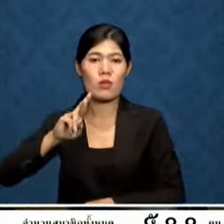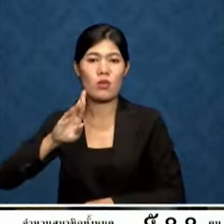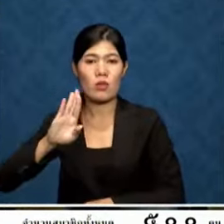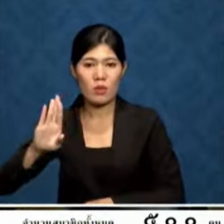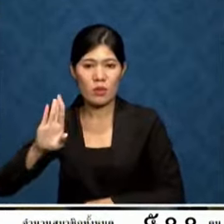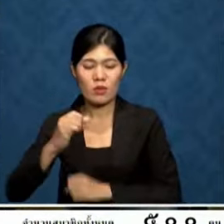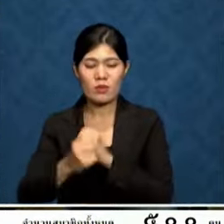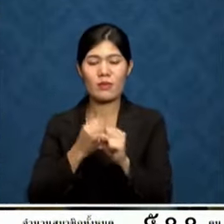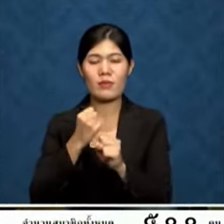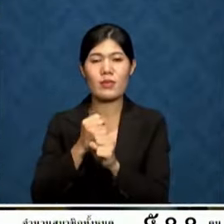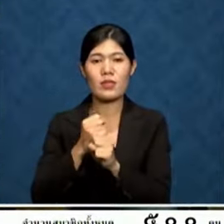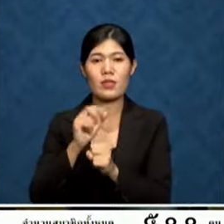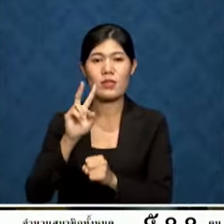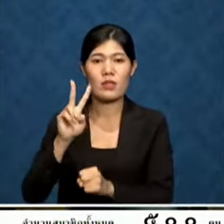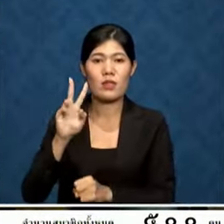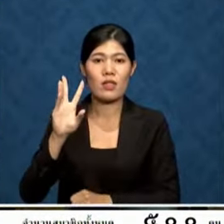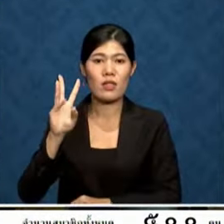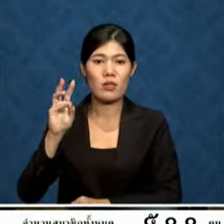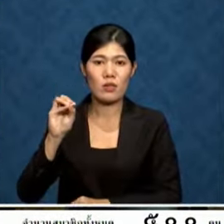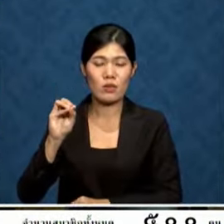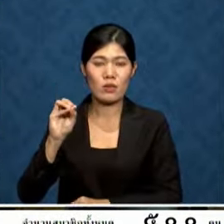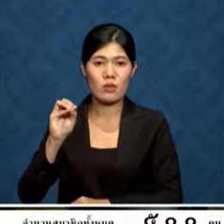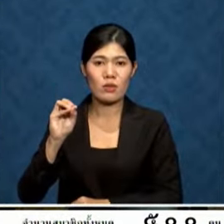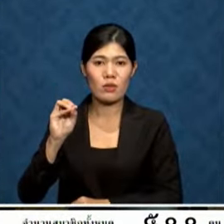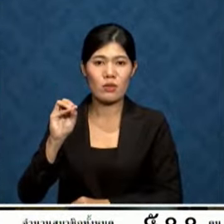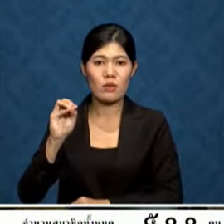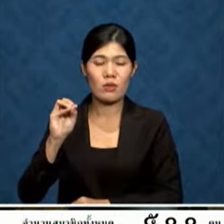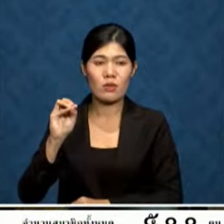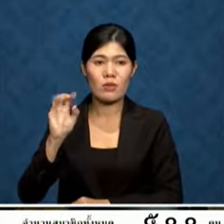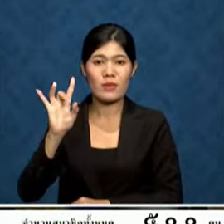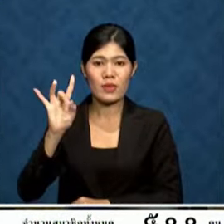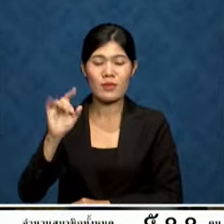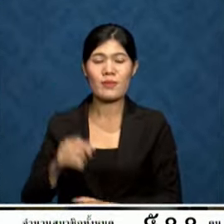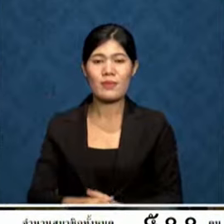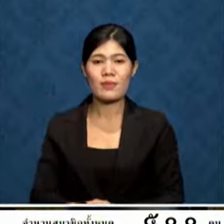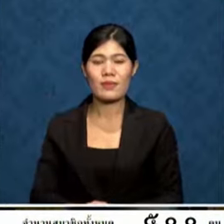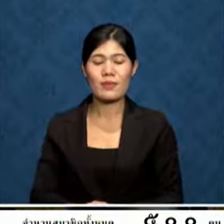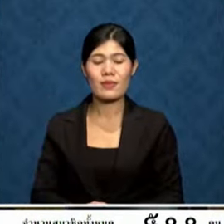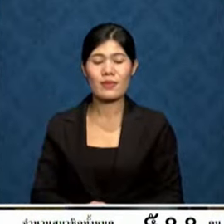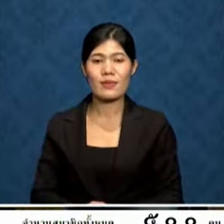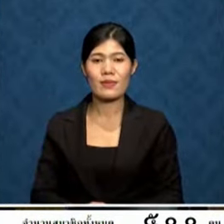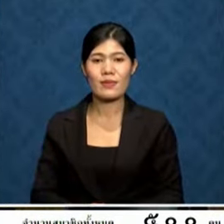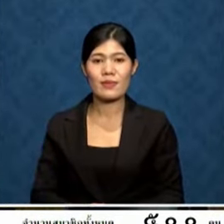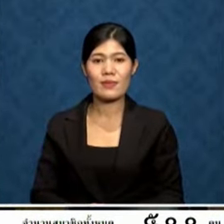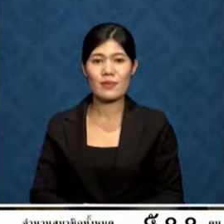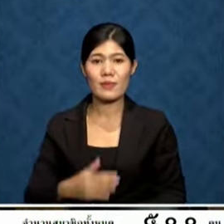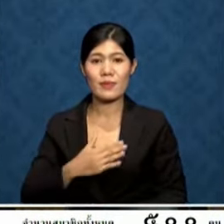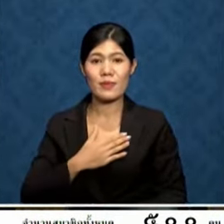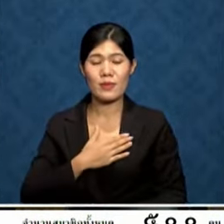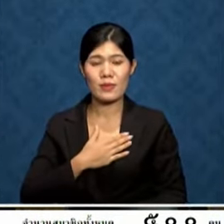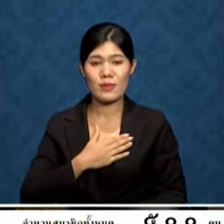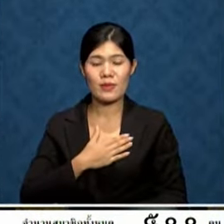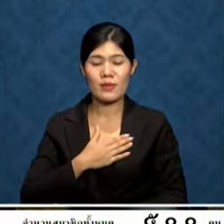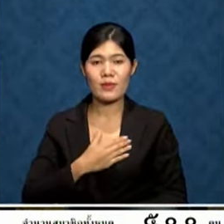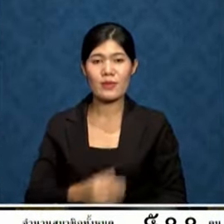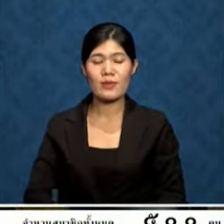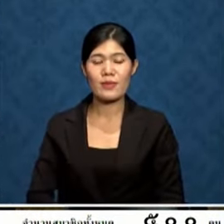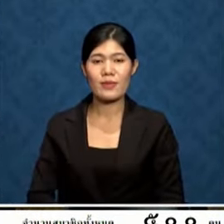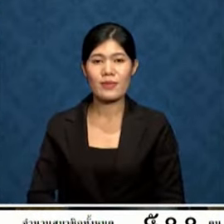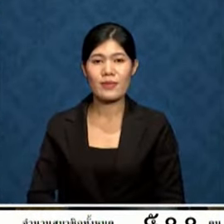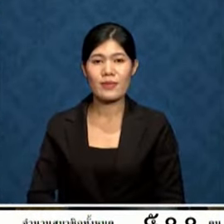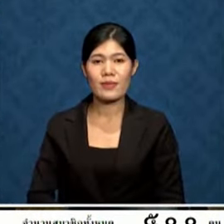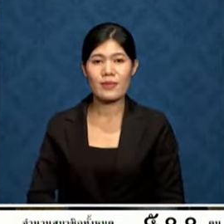ประจำปีงบประมาณพ.ศ2568นะครับผมจะขอ